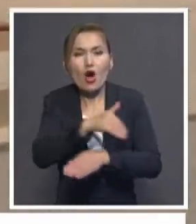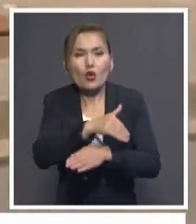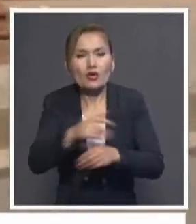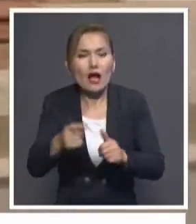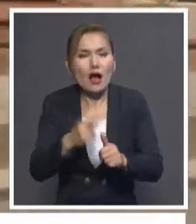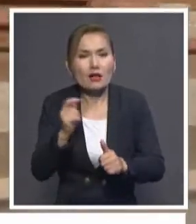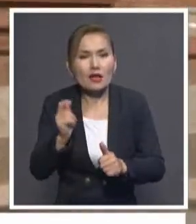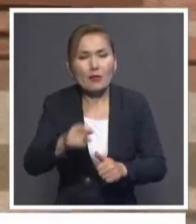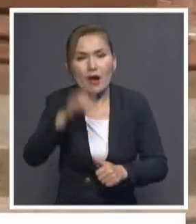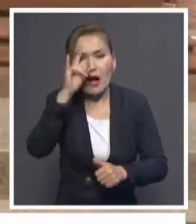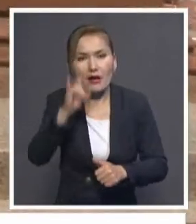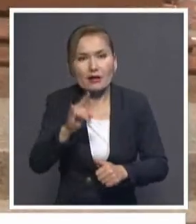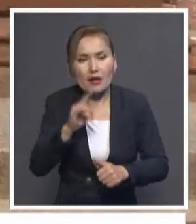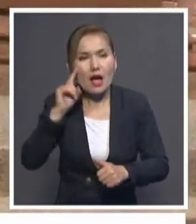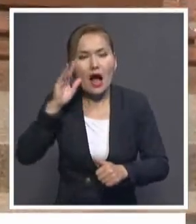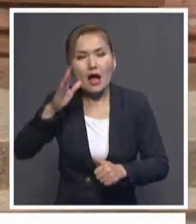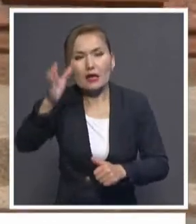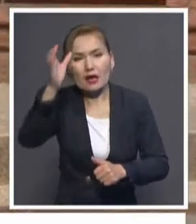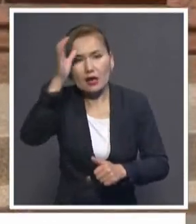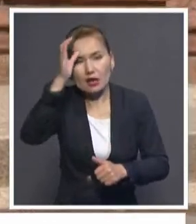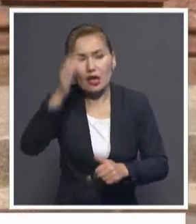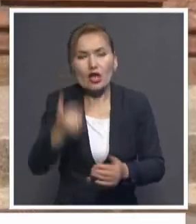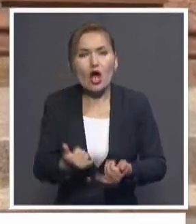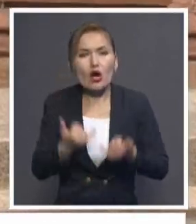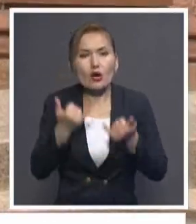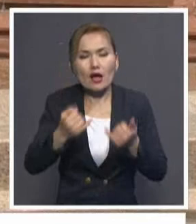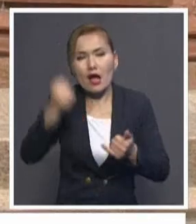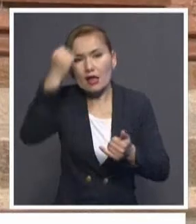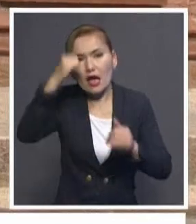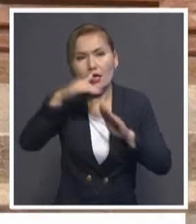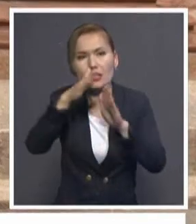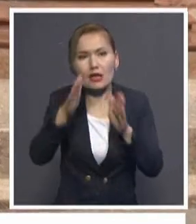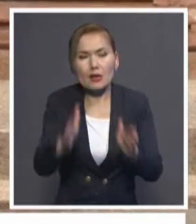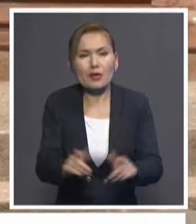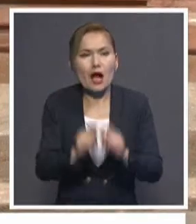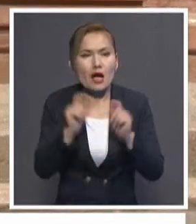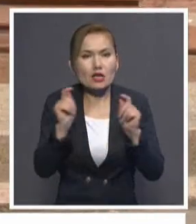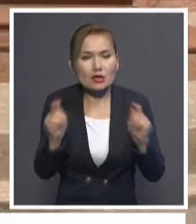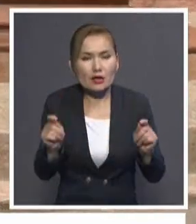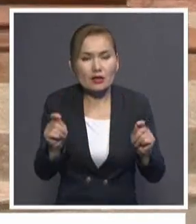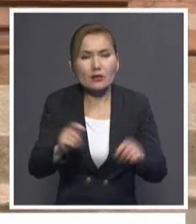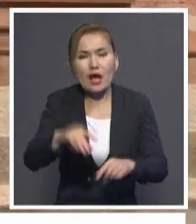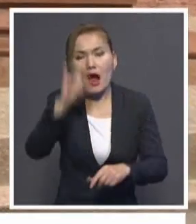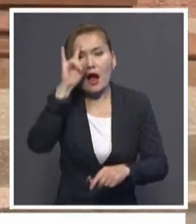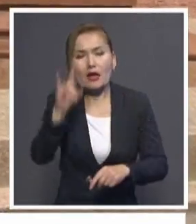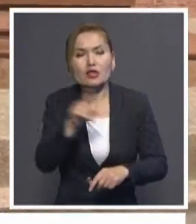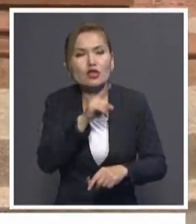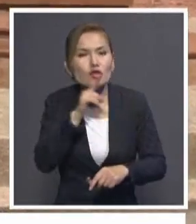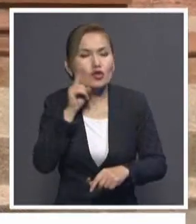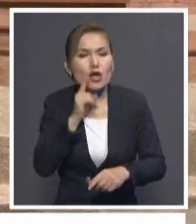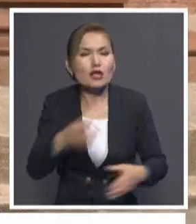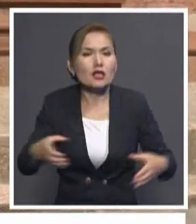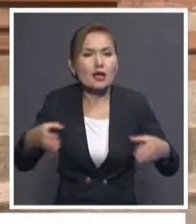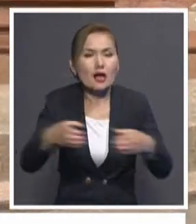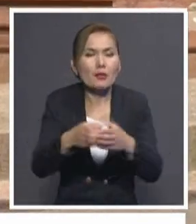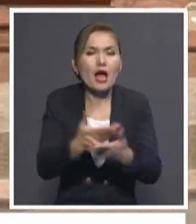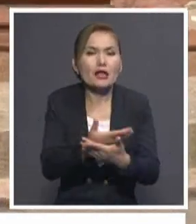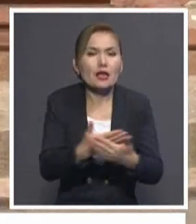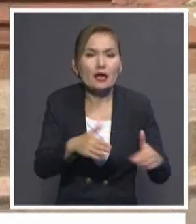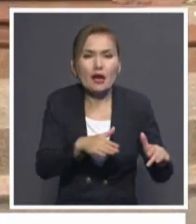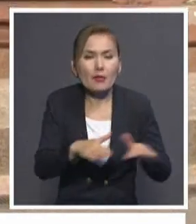бойына қазақтың атақты ғалымының құрметіне орай ескерткіште орнатылған. Қазақ жастарының басын қосатын түрлі